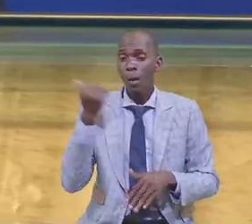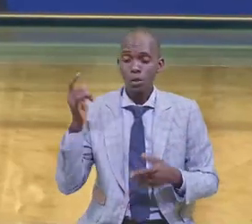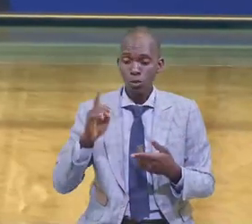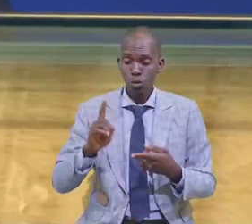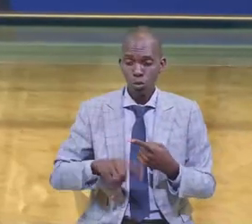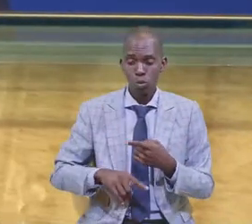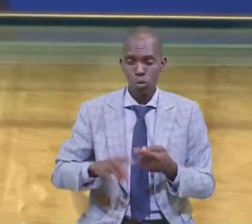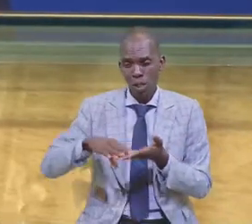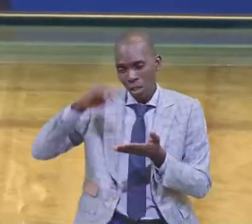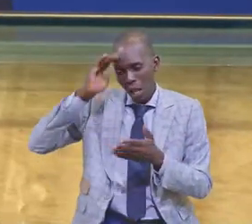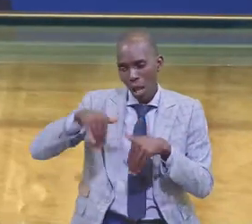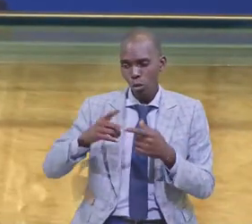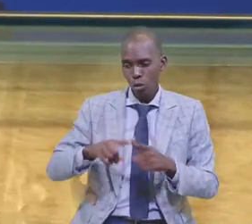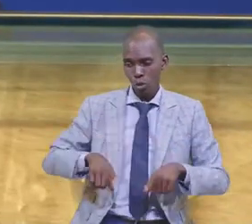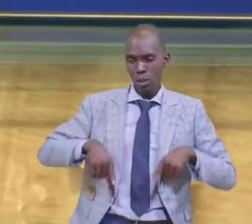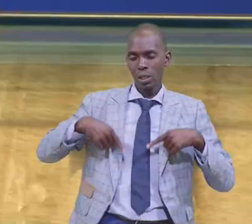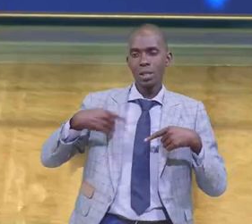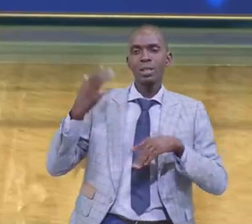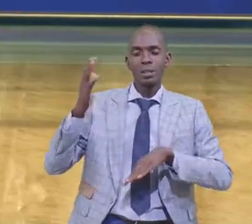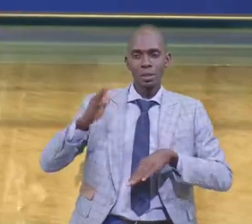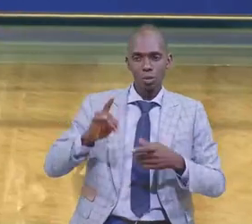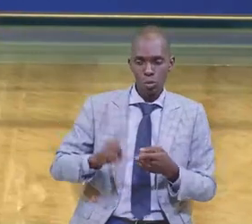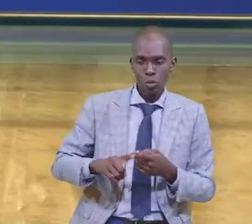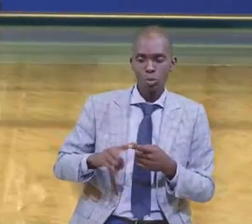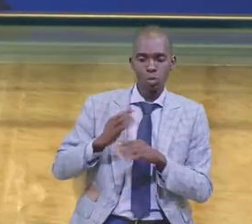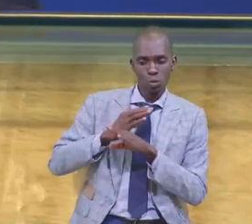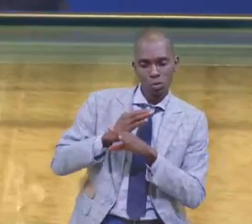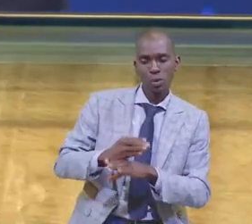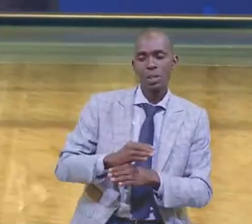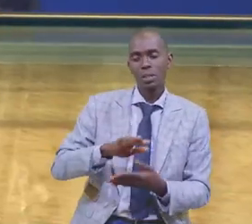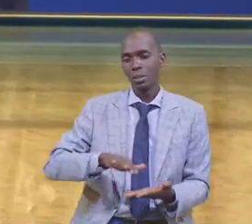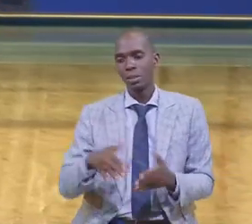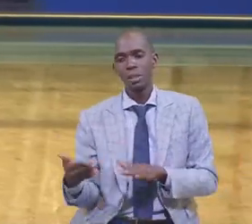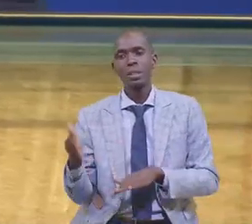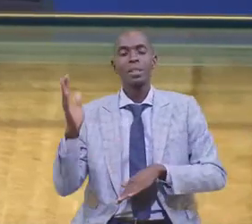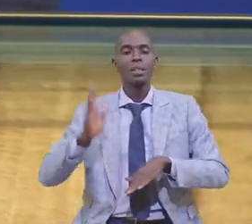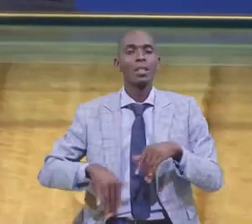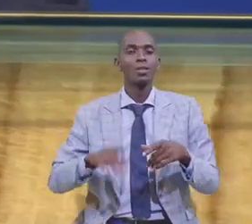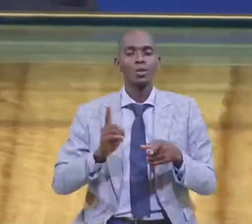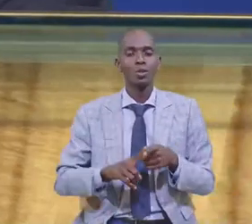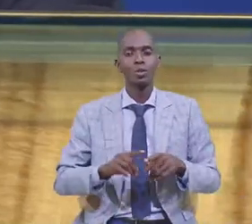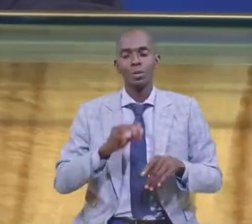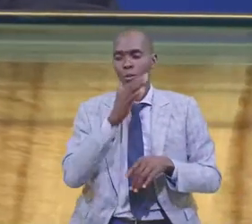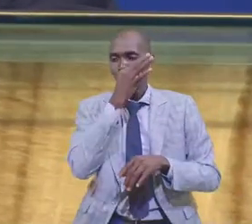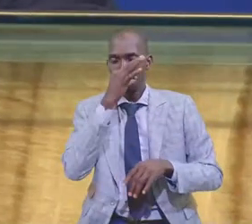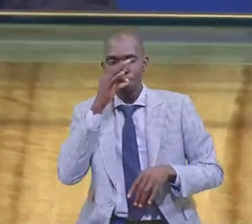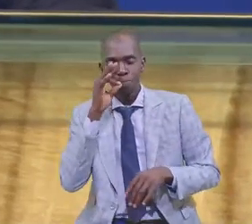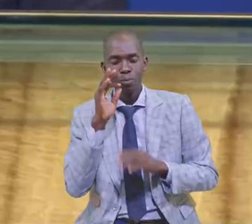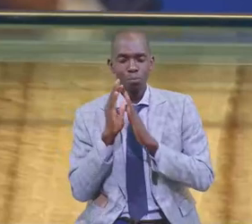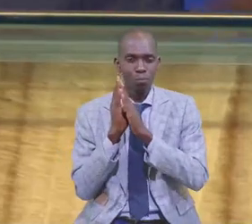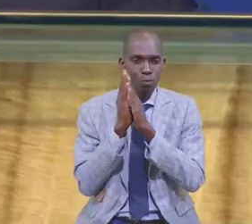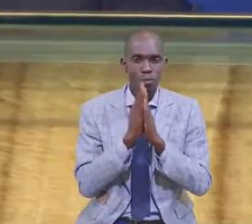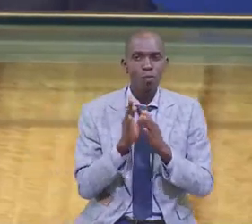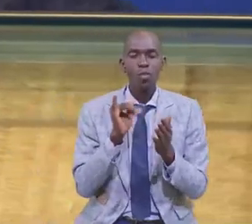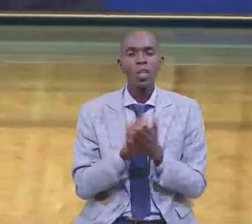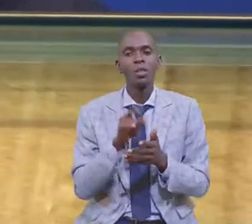Éviter la mort évitable est mieux que de mourir avant de commencer à prier. Prévenir une mort